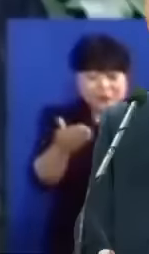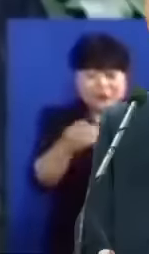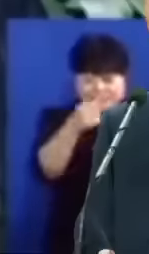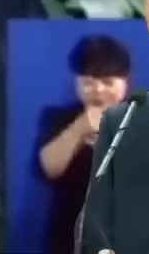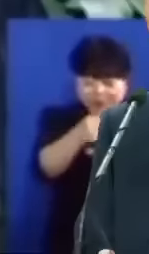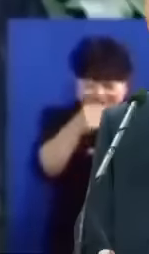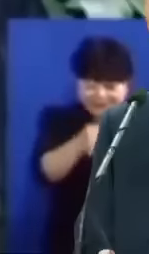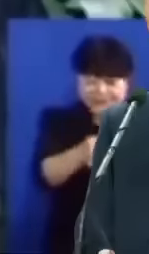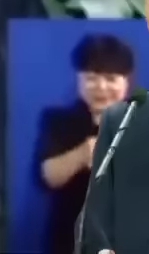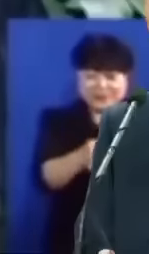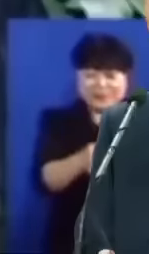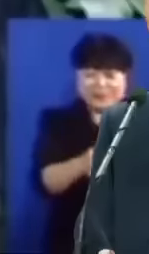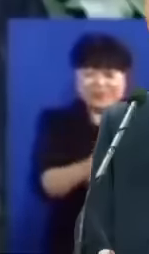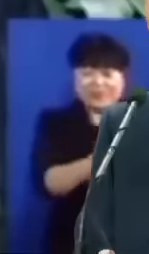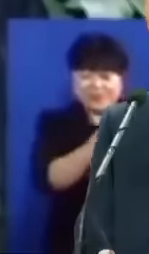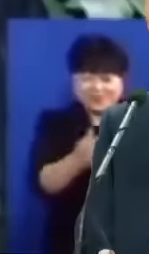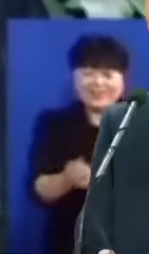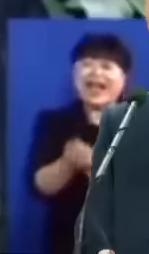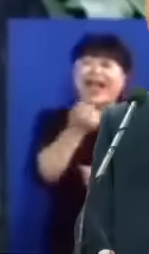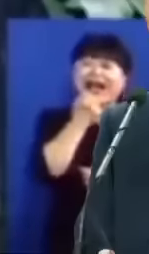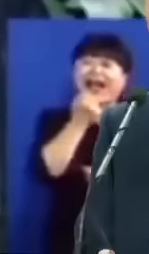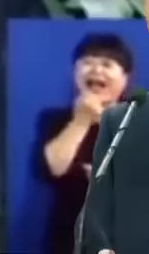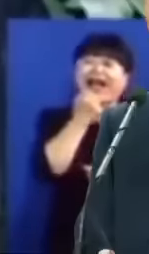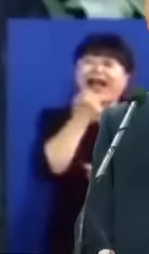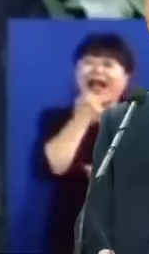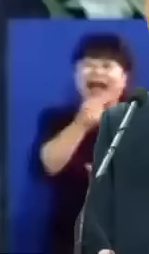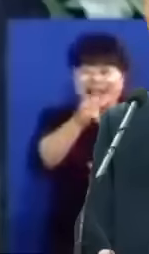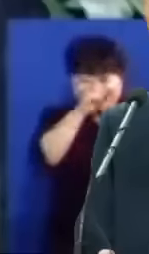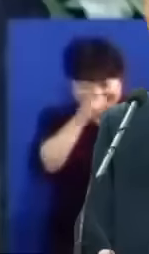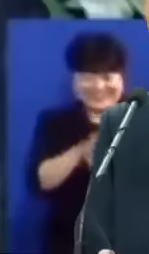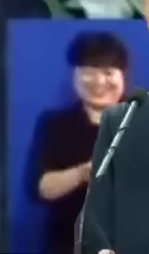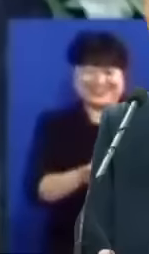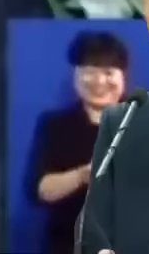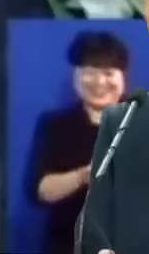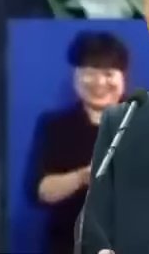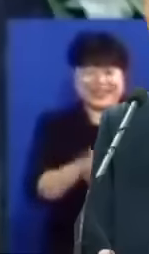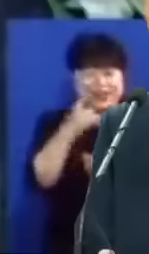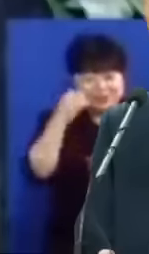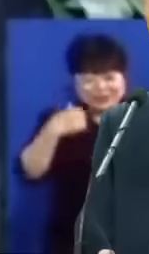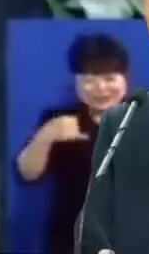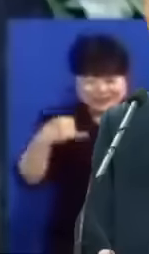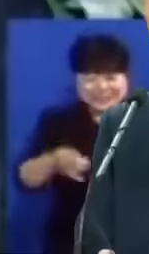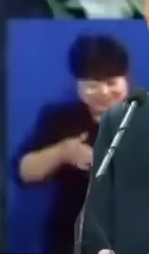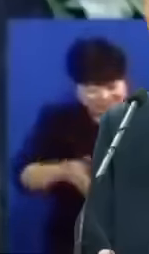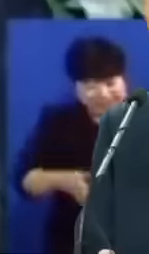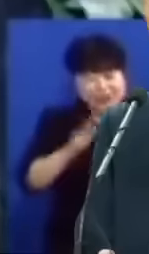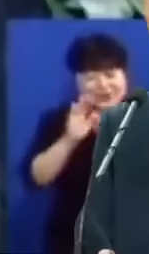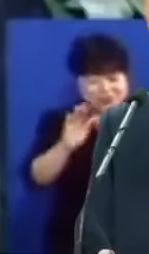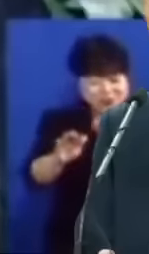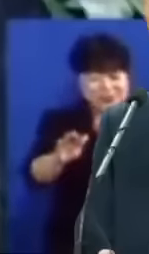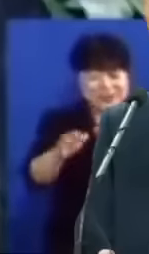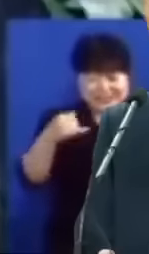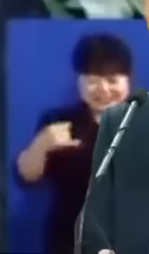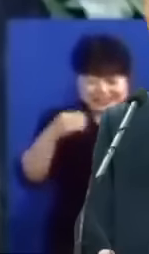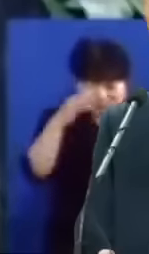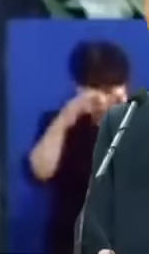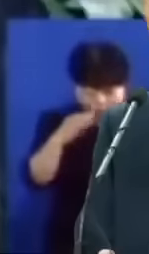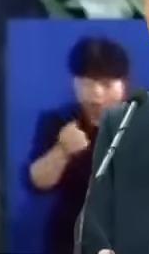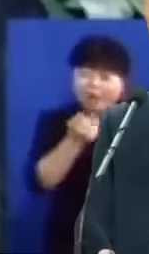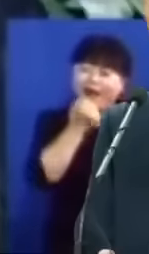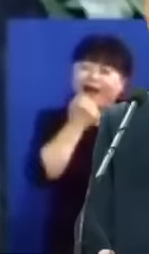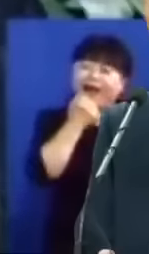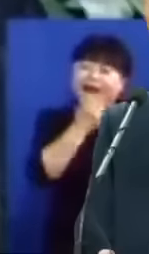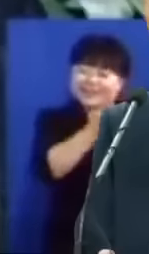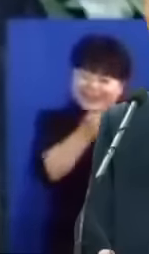두시고 크게 너틀 웃음을 웃으셨습니다. 부모가 자녀를 낳고 난 다음 자녀를 보고 웃는